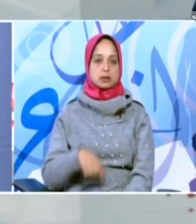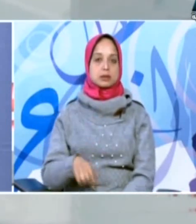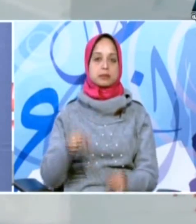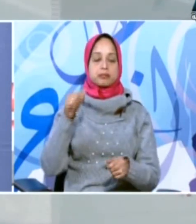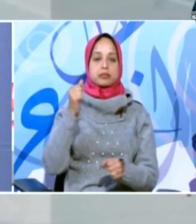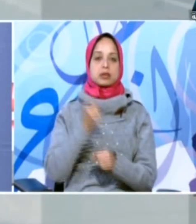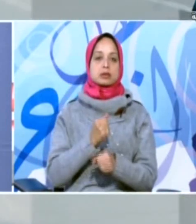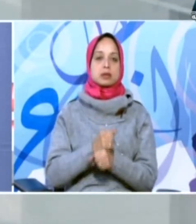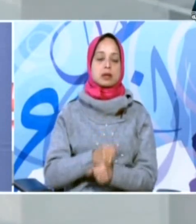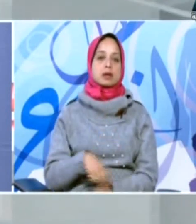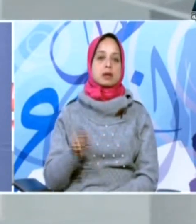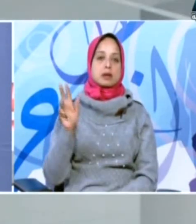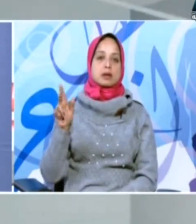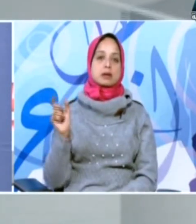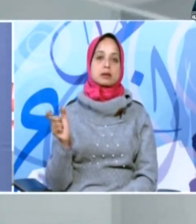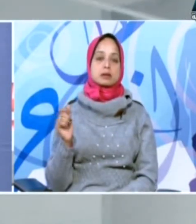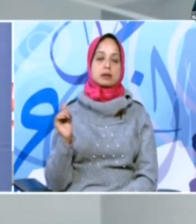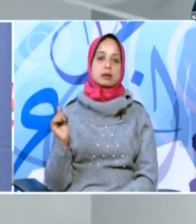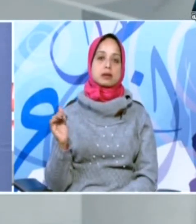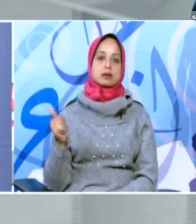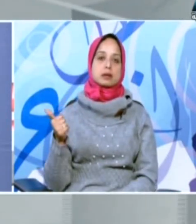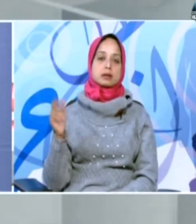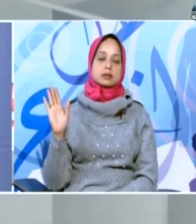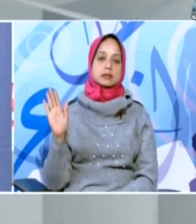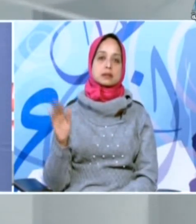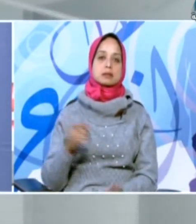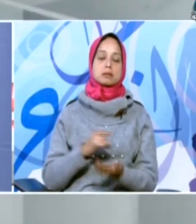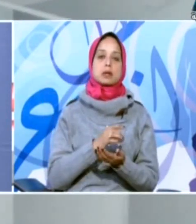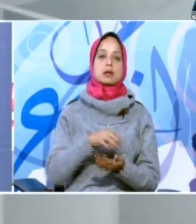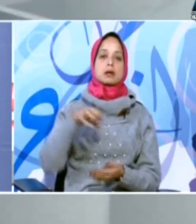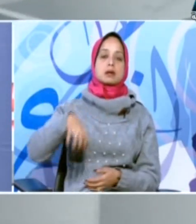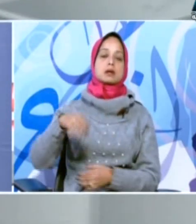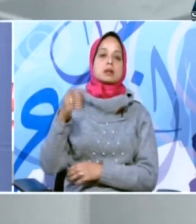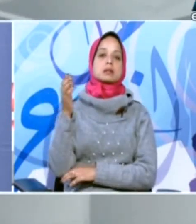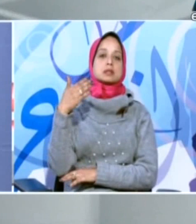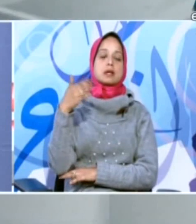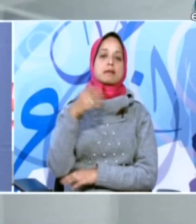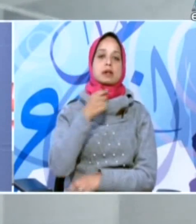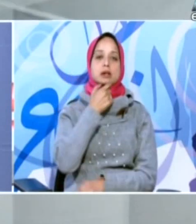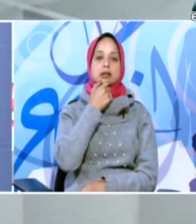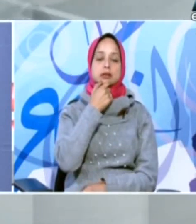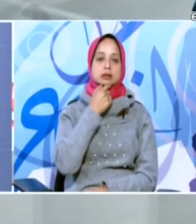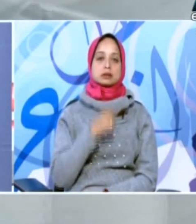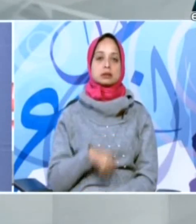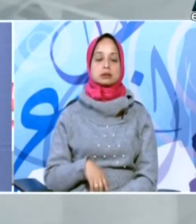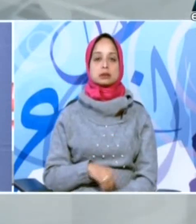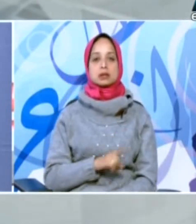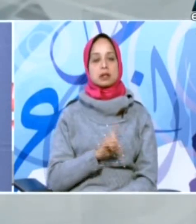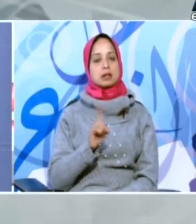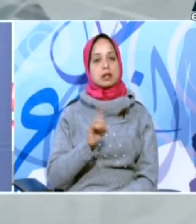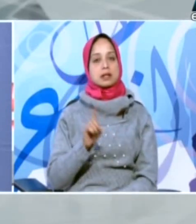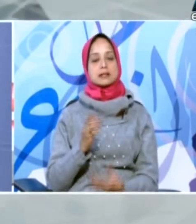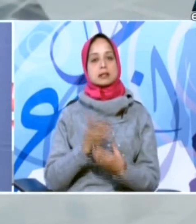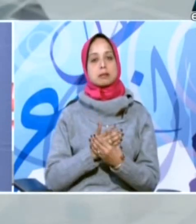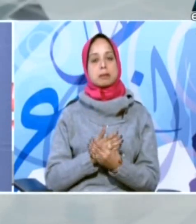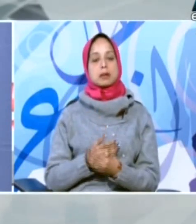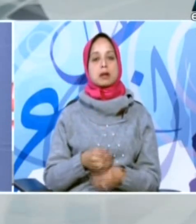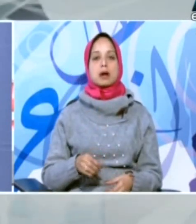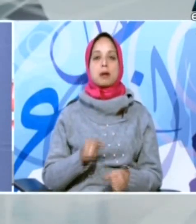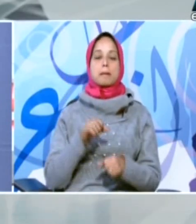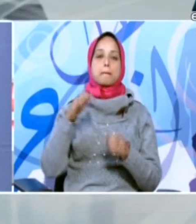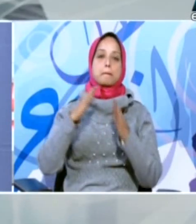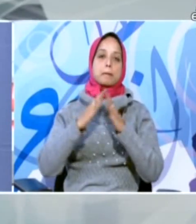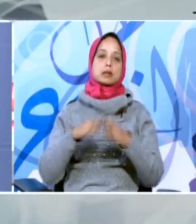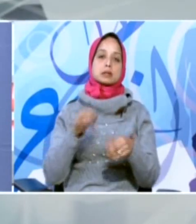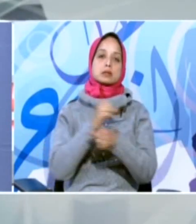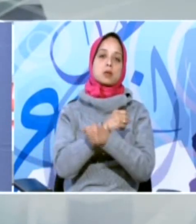وتراجع السفير. انت ما قلتش انا المعتمد البريطاني بقى. ليه قلت السفير الانجليزي او السفير البريطاني؟ لان خلاص مصر خدت الاستقلال 1922،